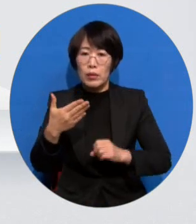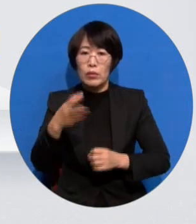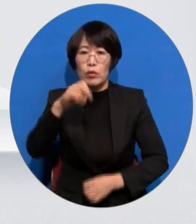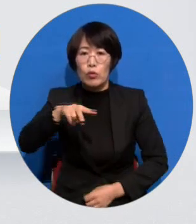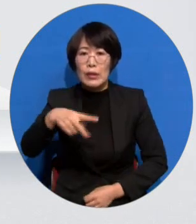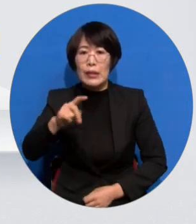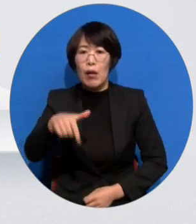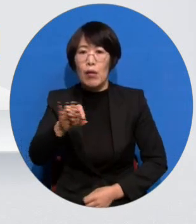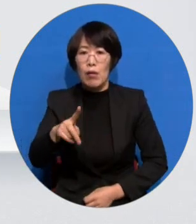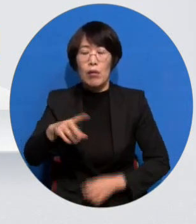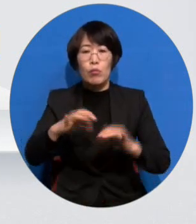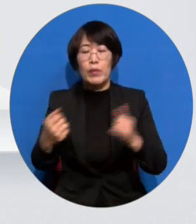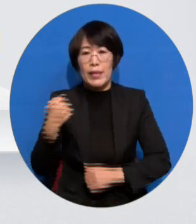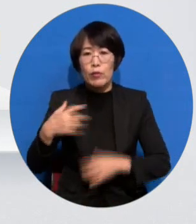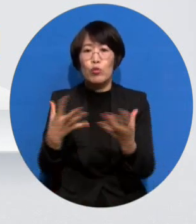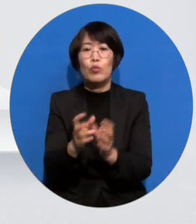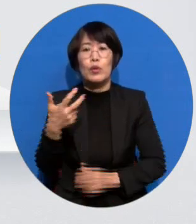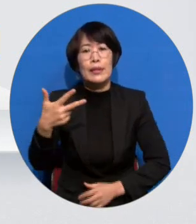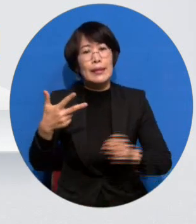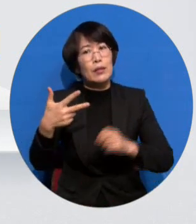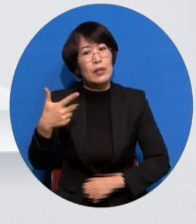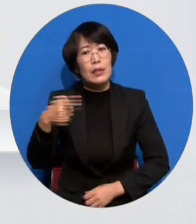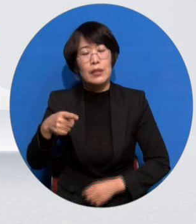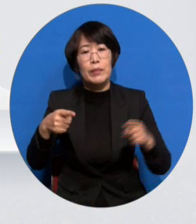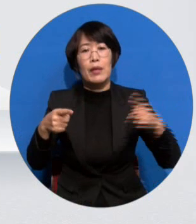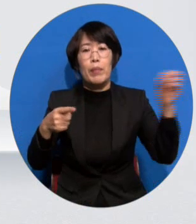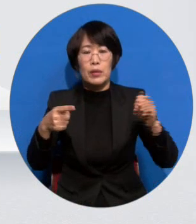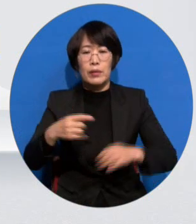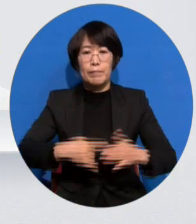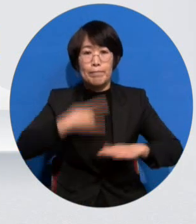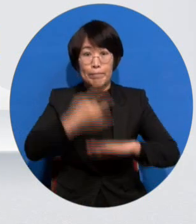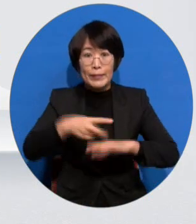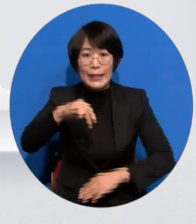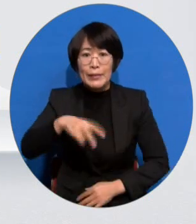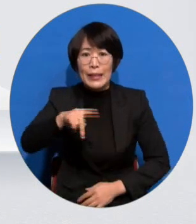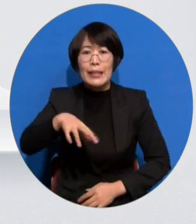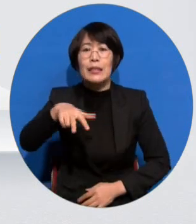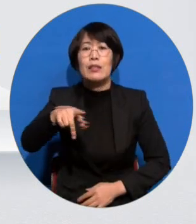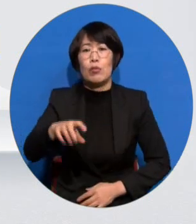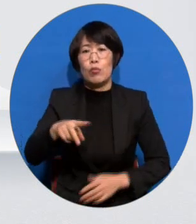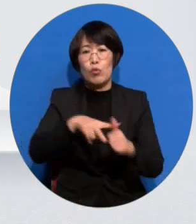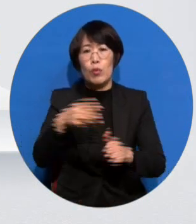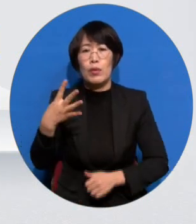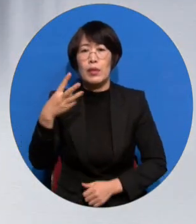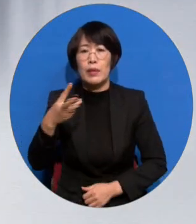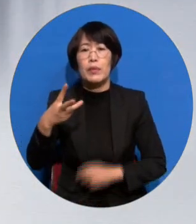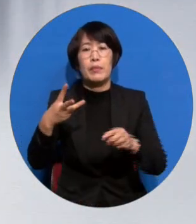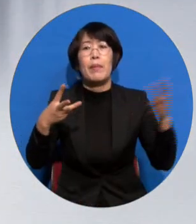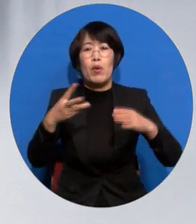윤석렬 국민의 후보 7.1% 심상정 정의당 후보가 3.4% 를 기록했습니다